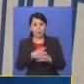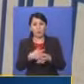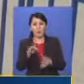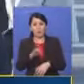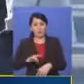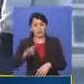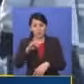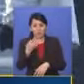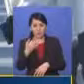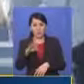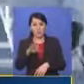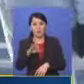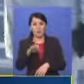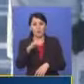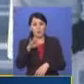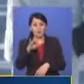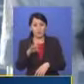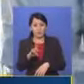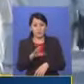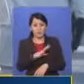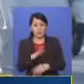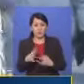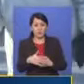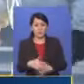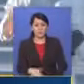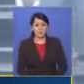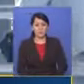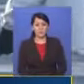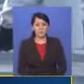Макжана Жумабаева, в Булаево и Таманском. Анастасия Дроняк, Адиль Нуржанов, служба новостей.